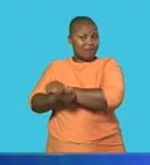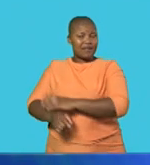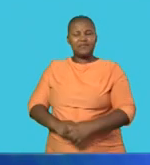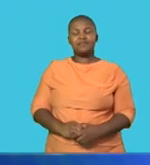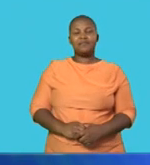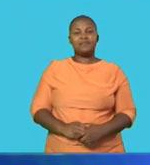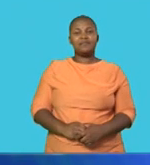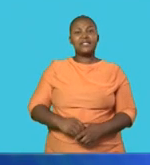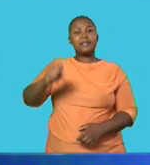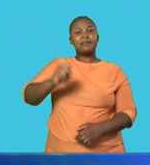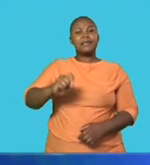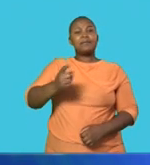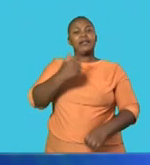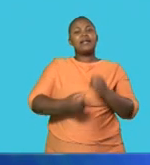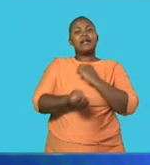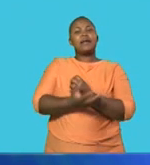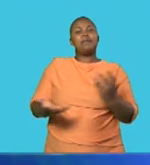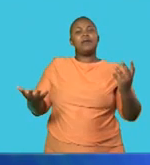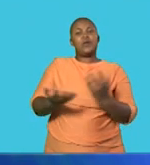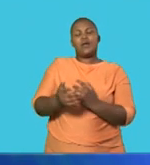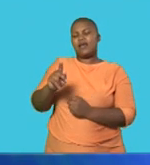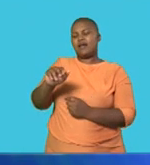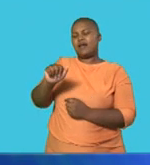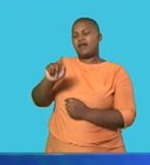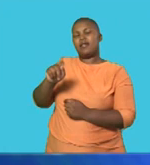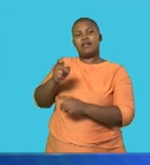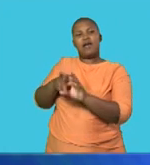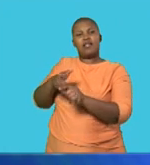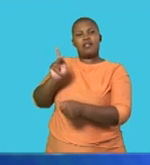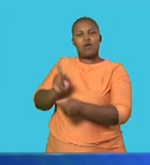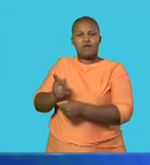e phethetswe Thapelo ya kajeno tikolohong ya Katlehong.